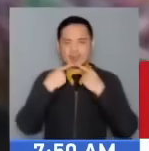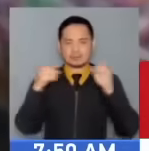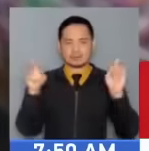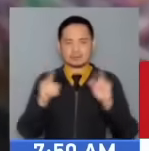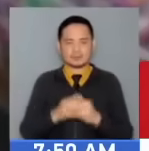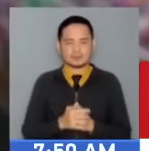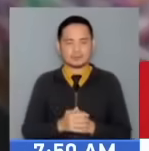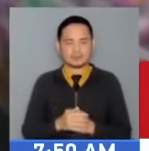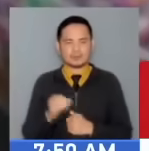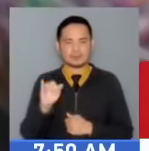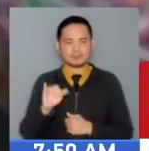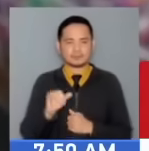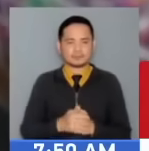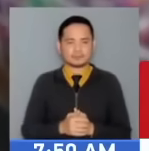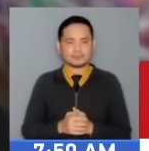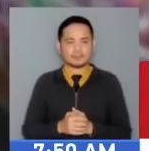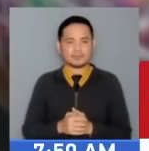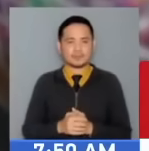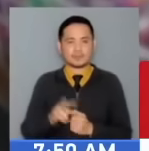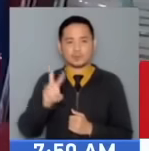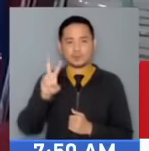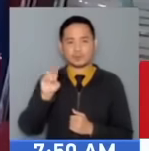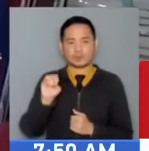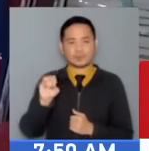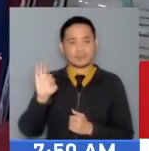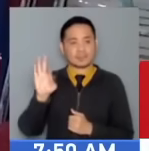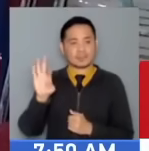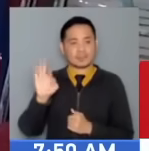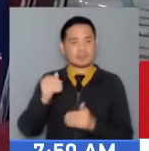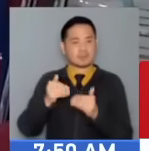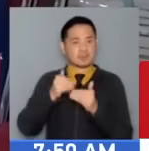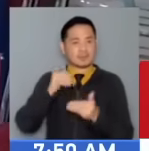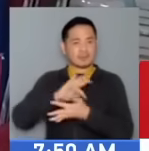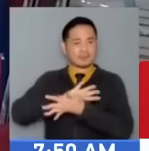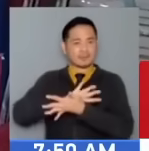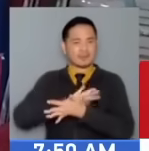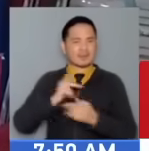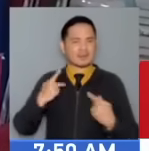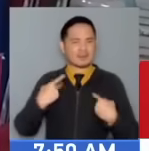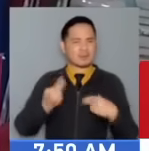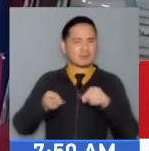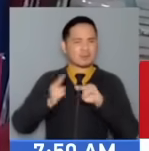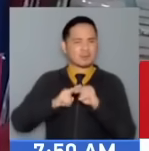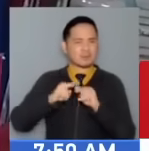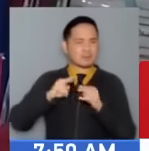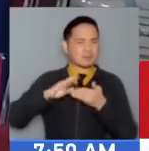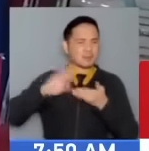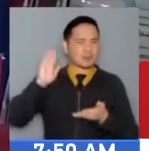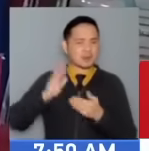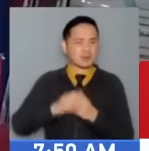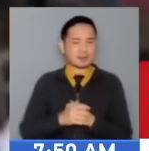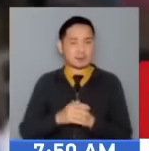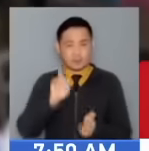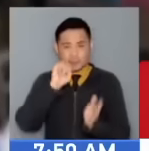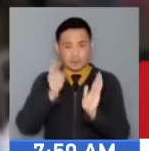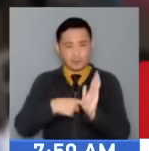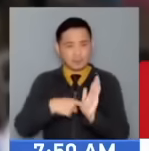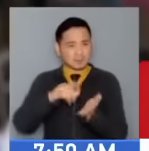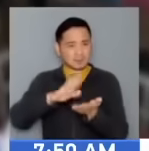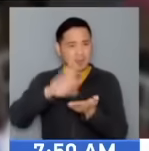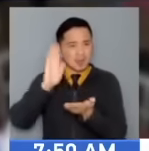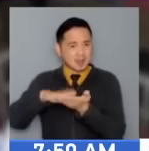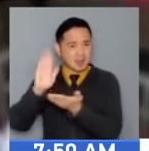nung 2019 pa o bago magka-pandemic. Ang kapansin-pansin ay ang pagmahal ng school supply lalo na ng notebook.